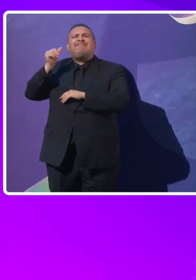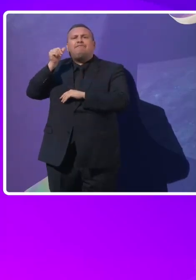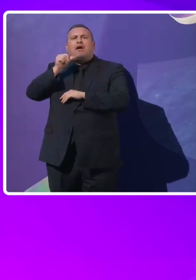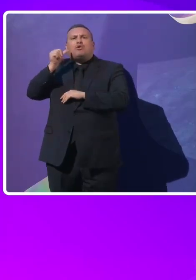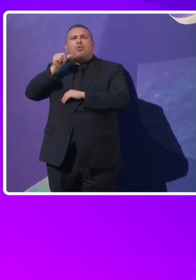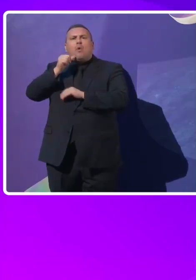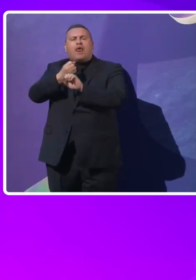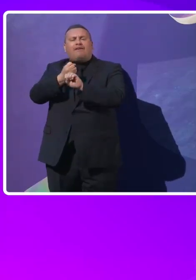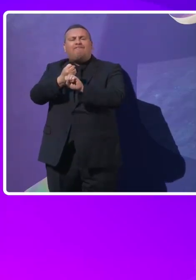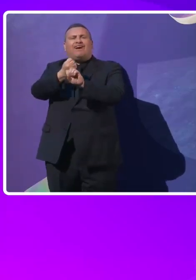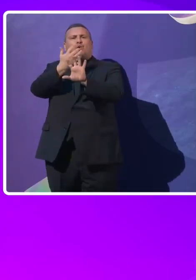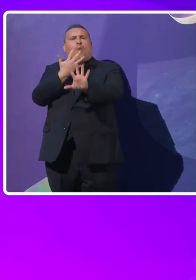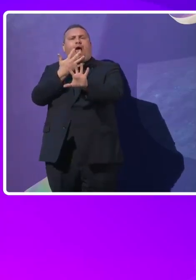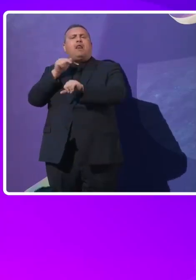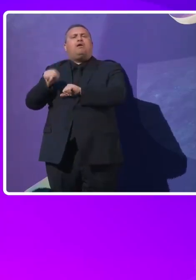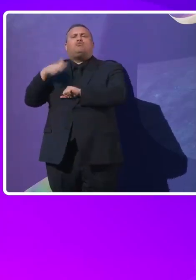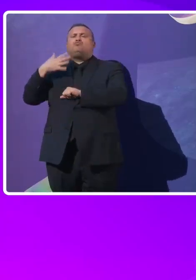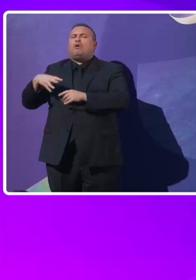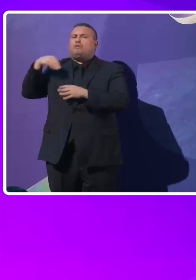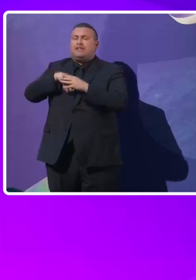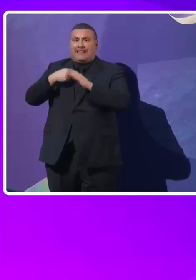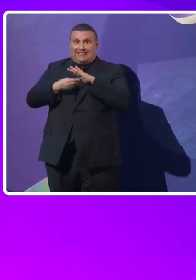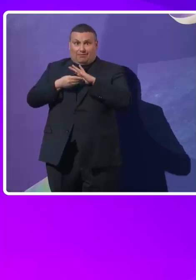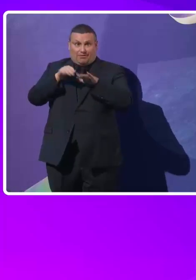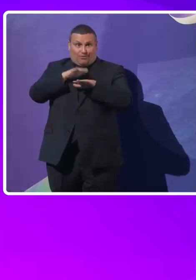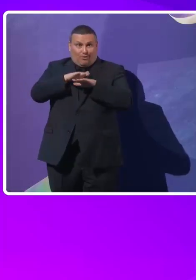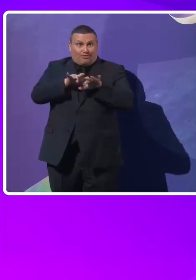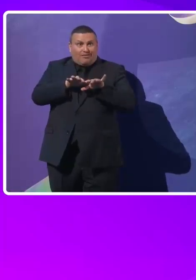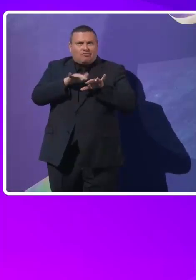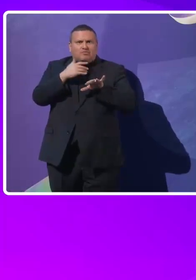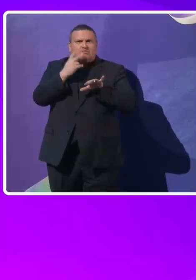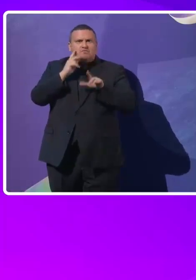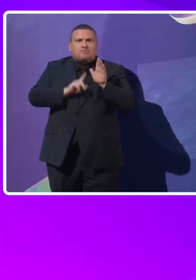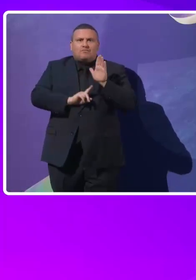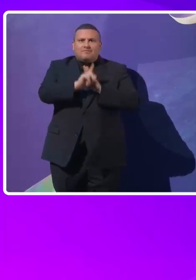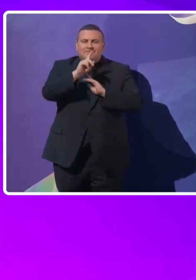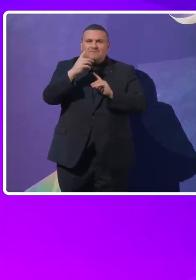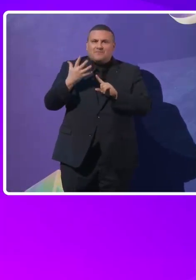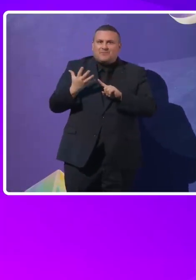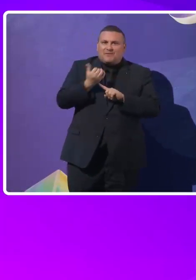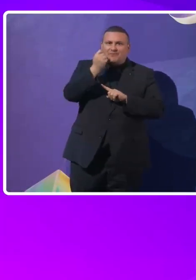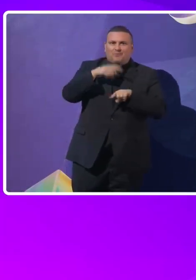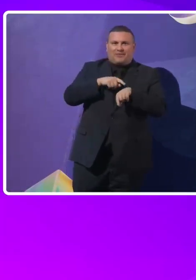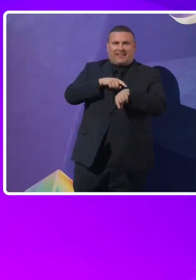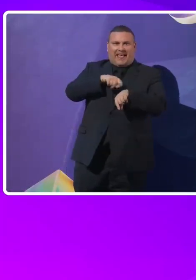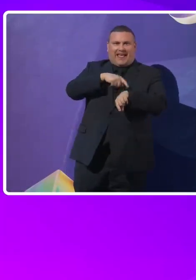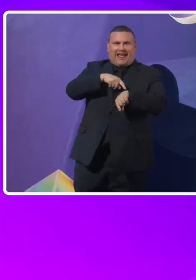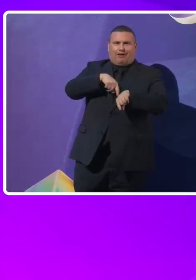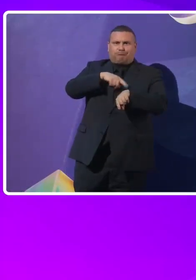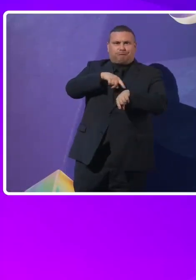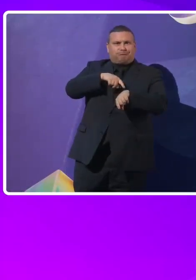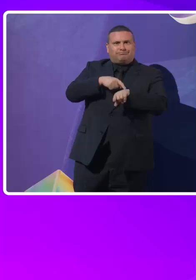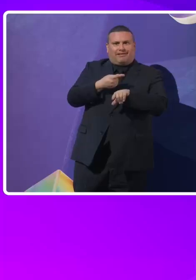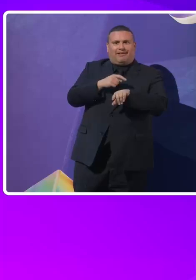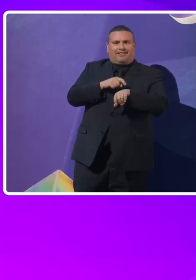diversi benefici tra cui essere più efficaci ma anche il risparmio del tempo l'88 per di questi